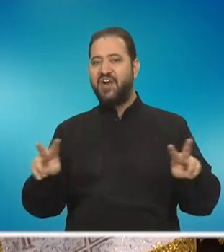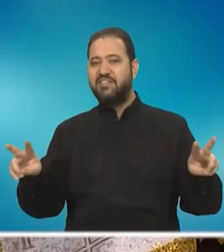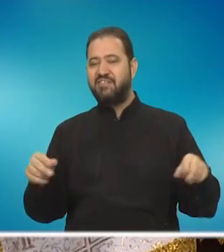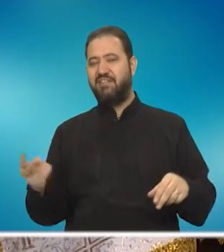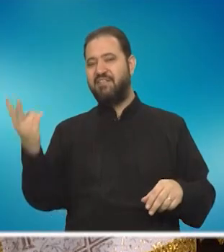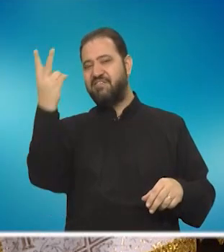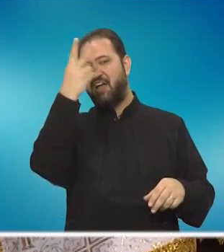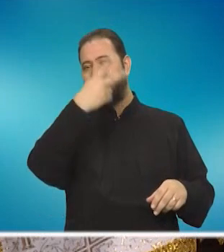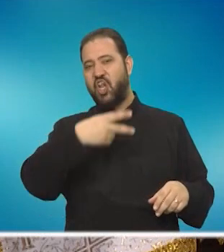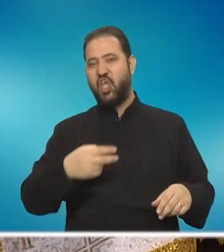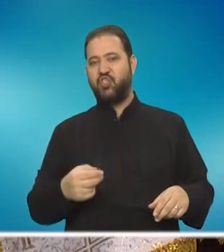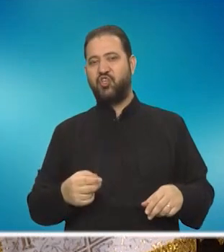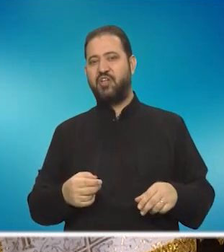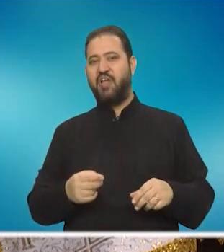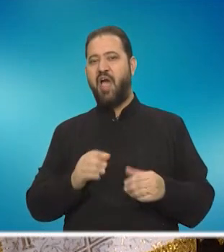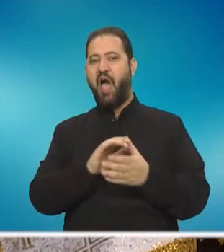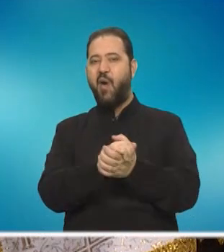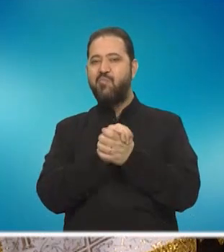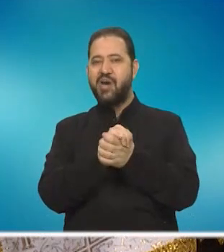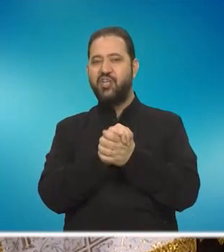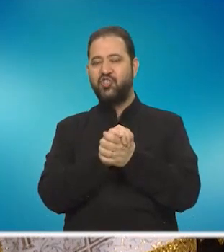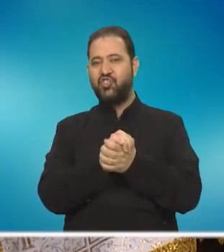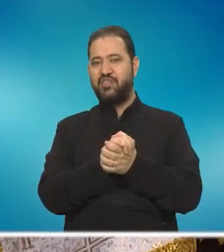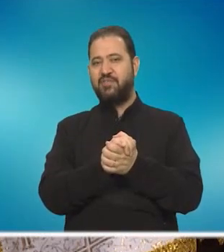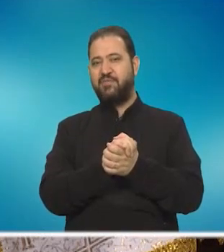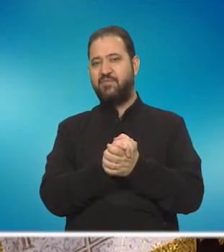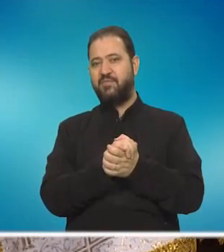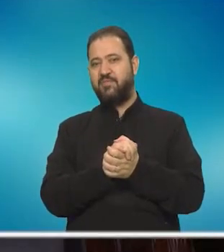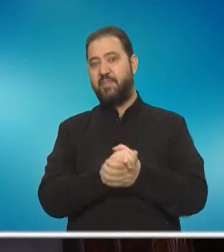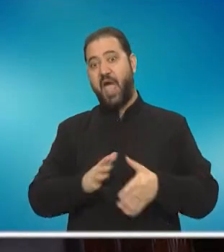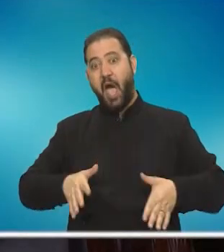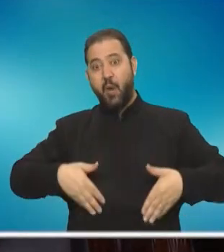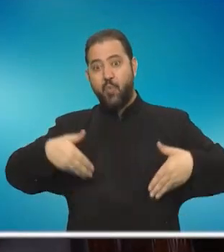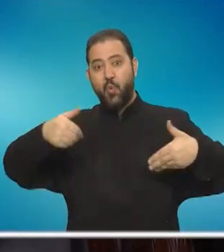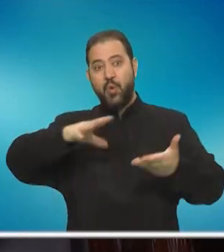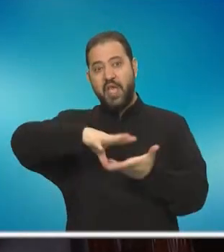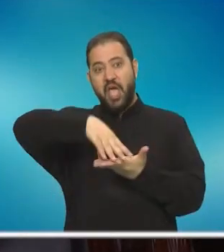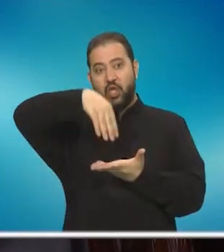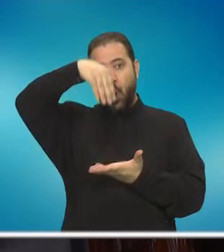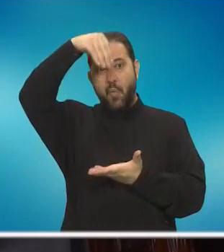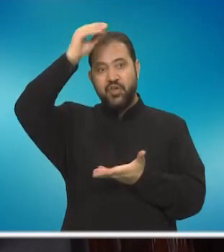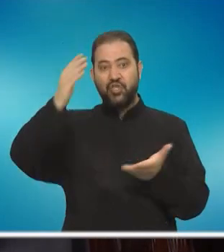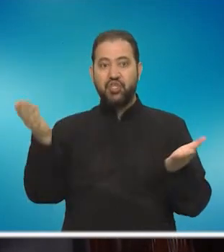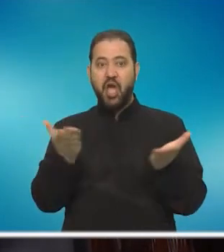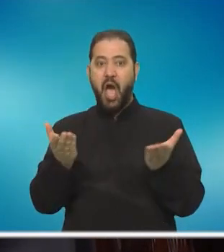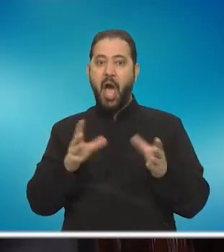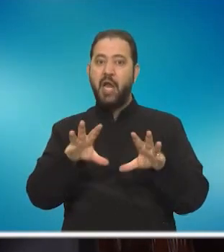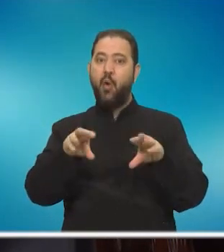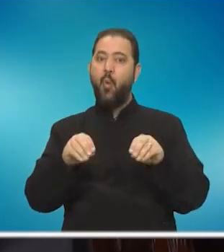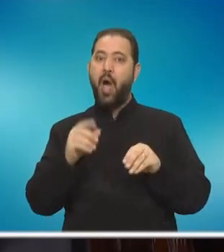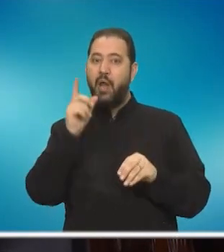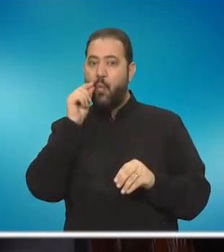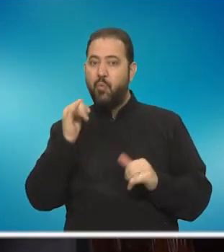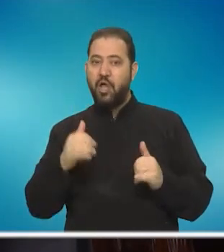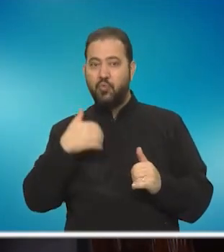a înțelegerii, a păcii, a bucuriei, bucuriei duhovnicești pe care o ai atunci când